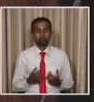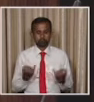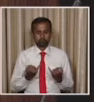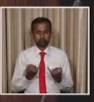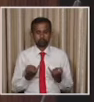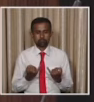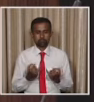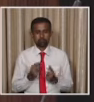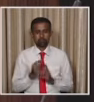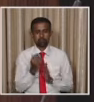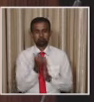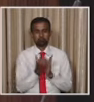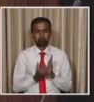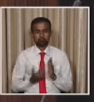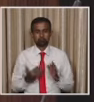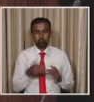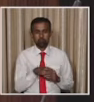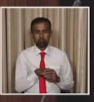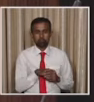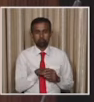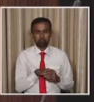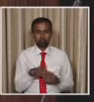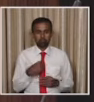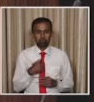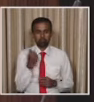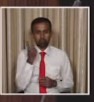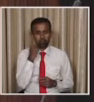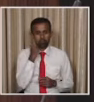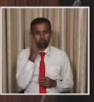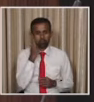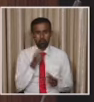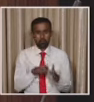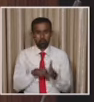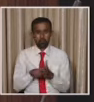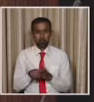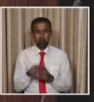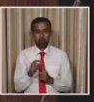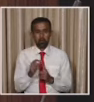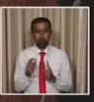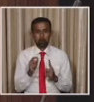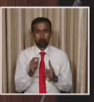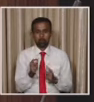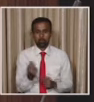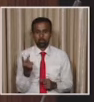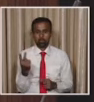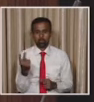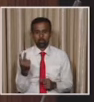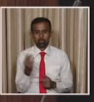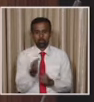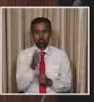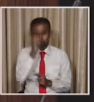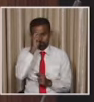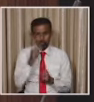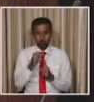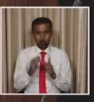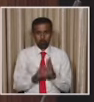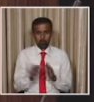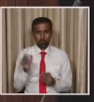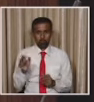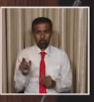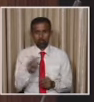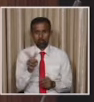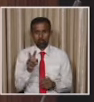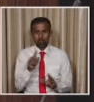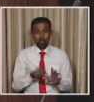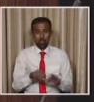විවස්ථාදායකත්වයක ඇතුළත ඉන්නේ කියලා. මම දන්නවා අපේ රටේ පරණම පාර්ලිමේන්තු වේදීන් දෙන්නෙක් තමයි ජනාධිපතිතුමා යගමැතිතුමයි. මේ දෙන්නම